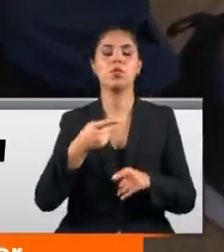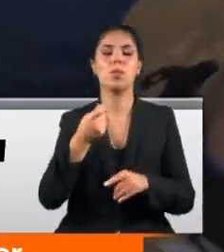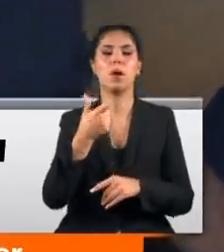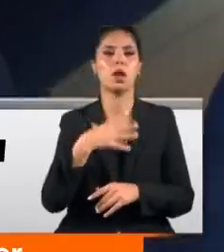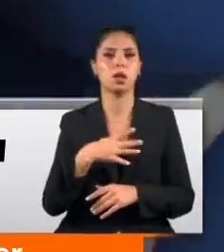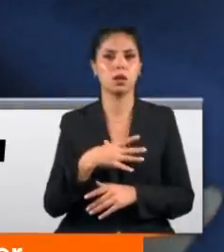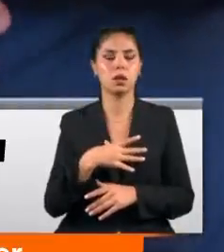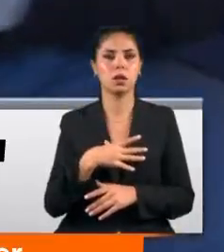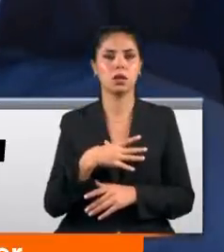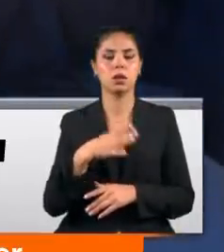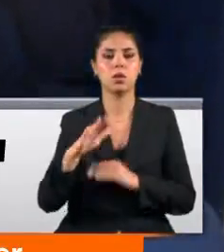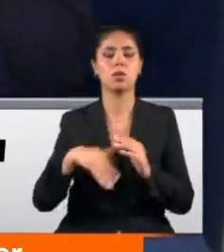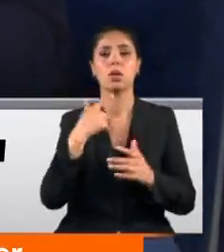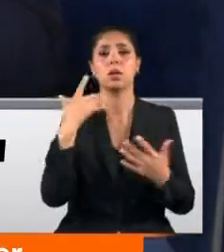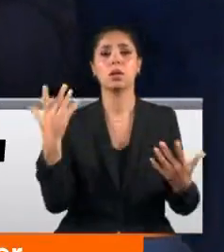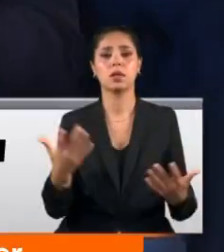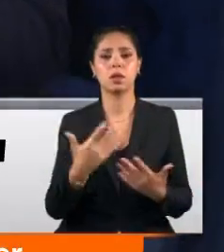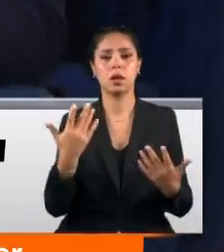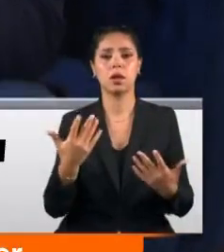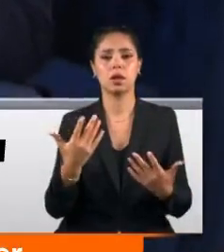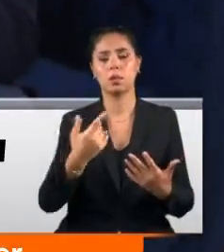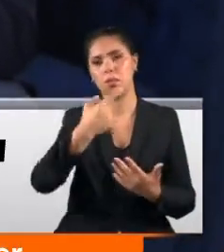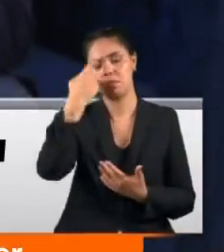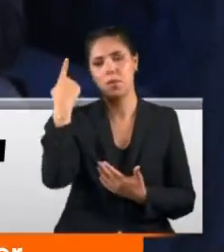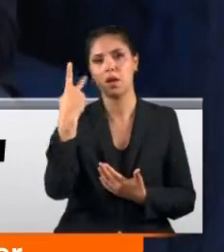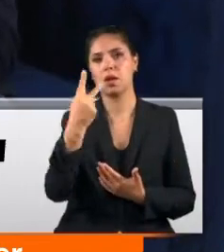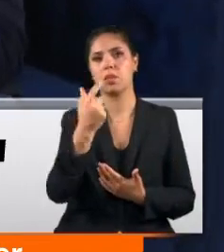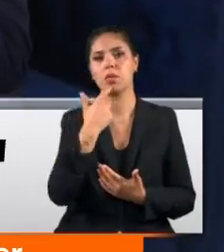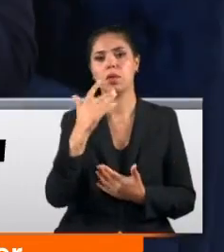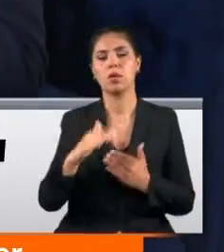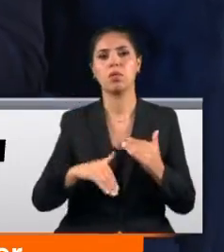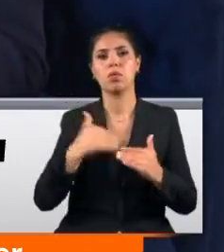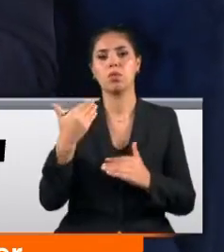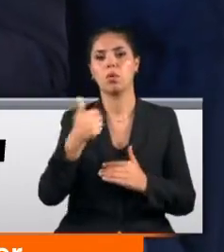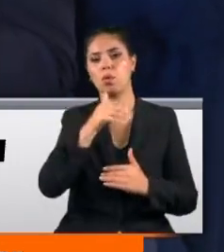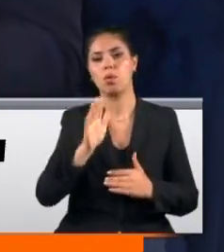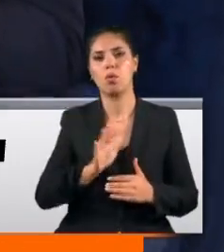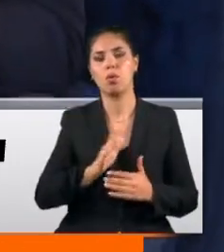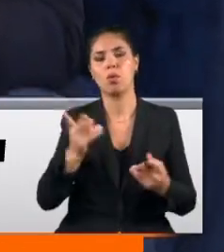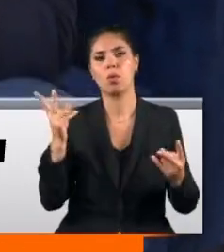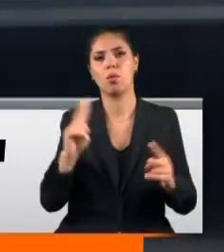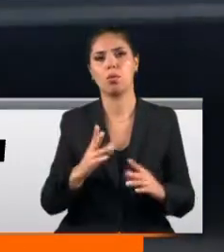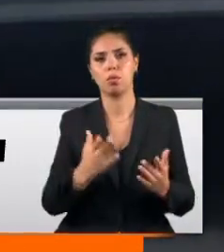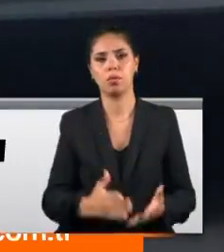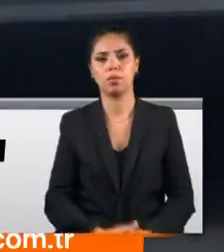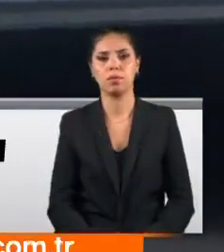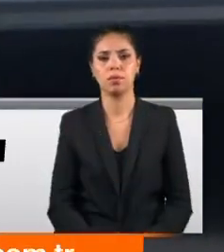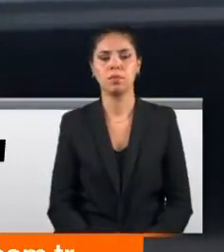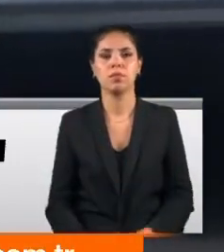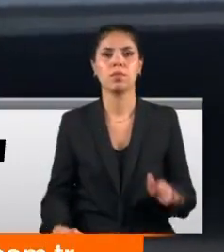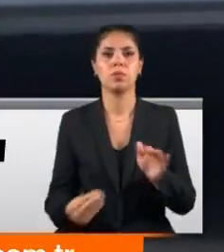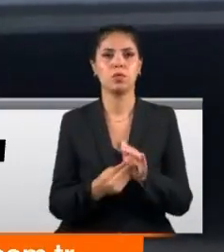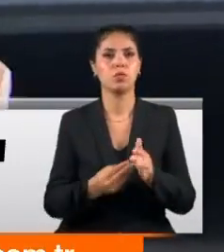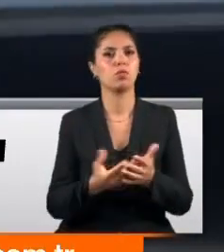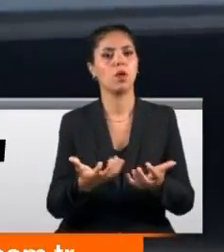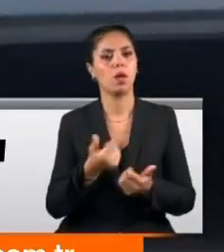istedi. Aradan yıllar geçti ve maalesef 2,5 yılın ardından oğlu hayatını kaybetti. Rüşvet